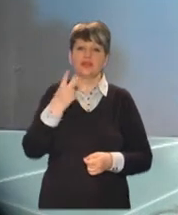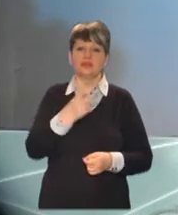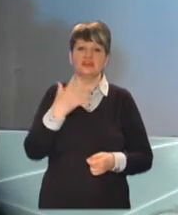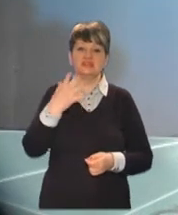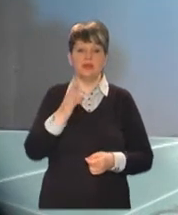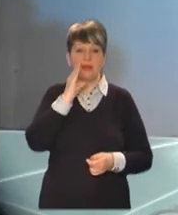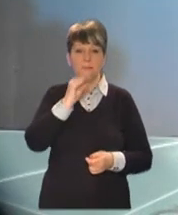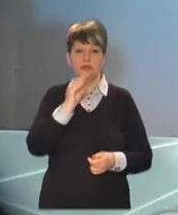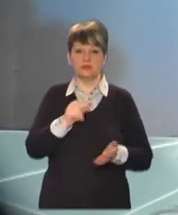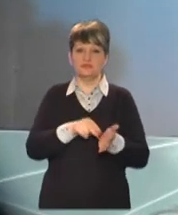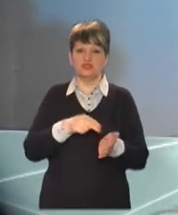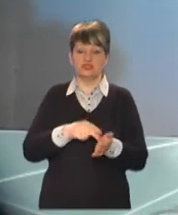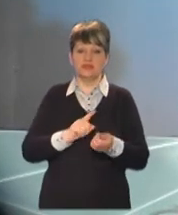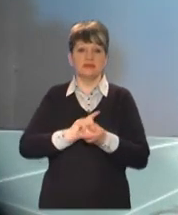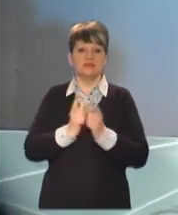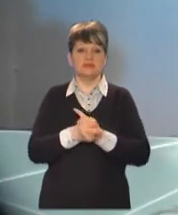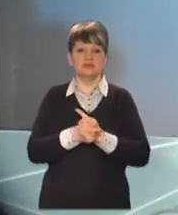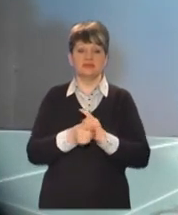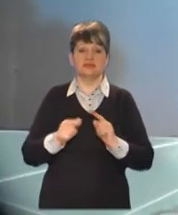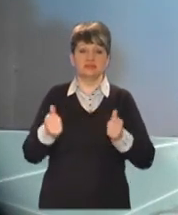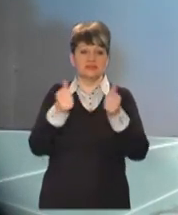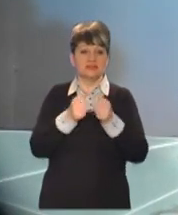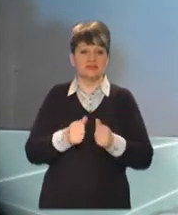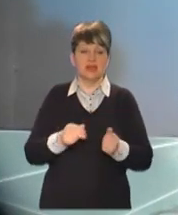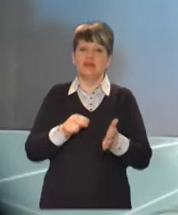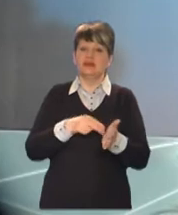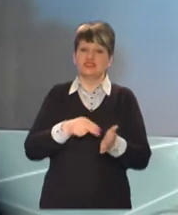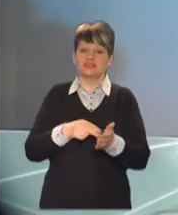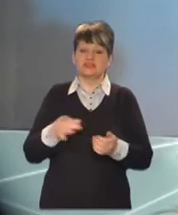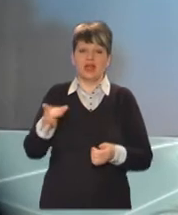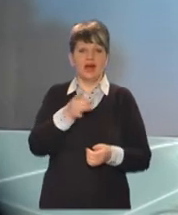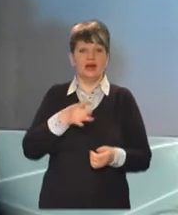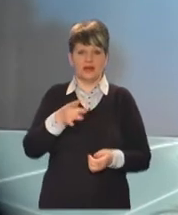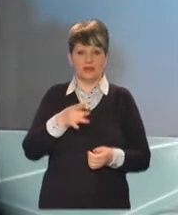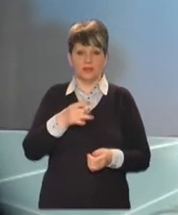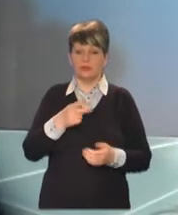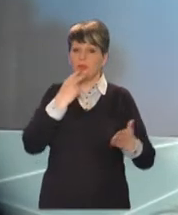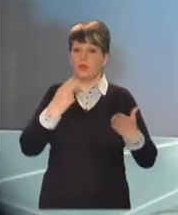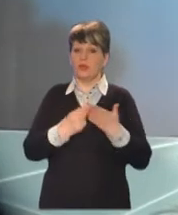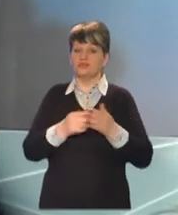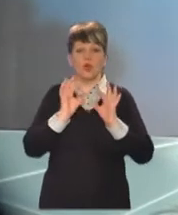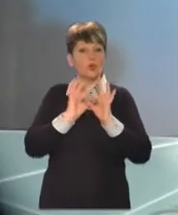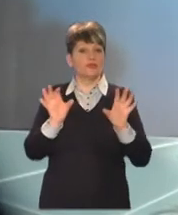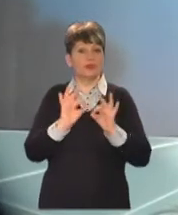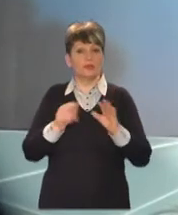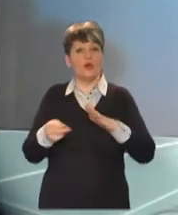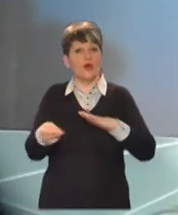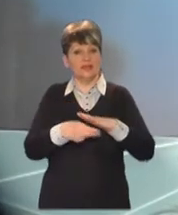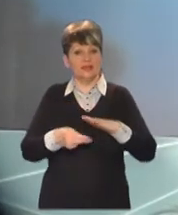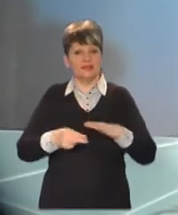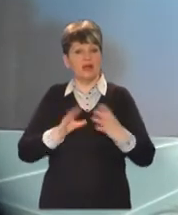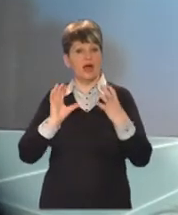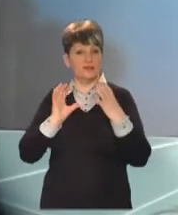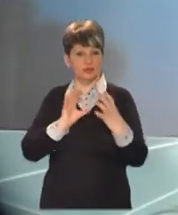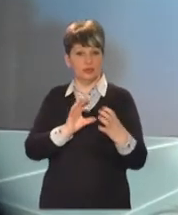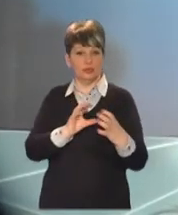25-й маршрут громадського транспорту у Черкасах змінив дизайн. Черкаський міськрайонний відділ управління ДСНС презентував